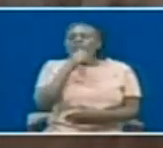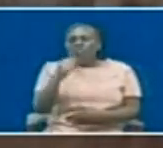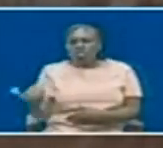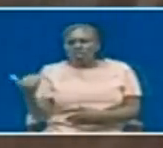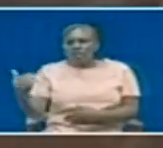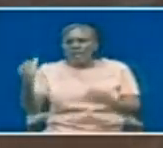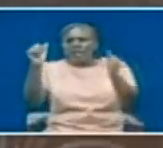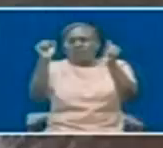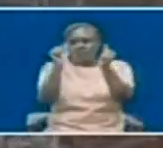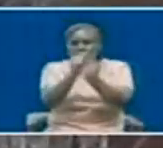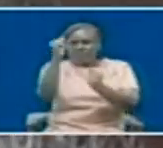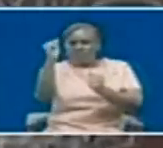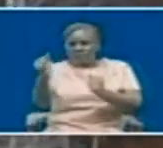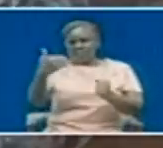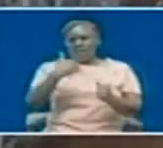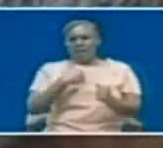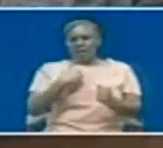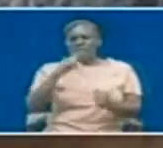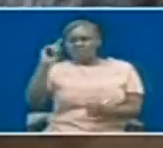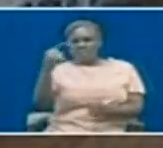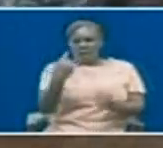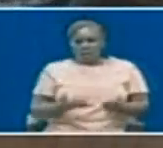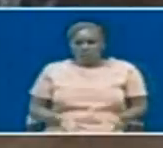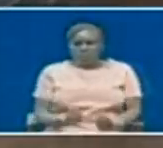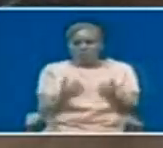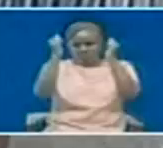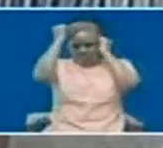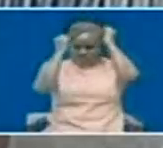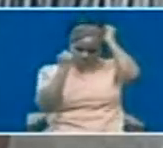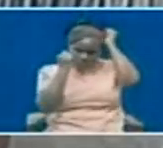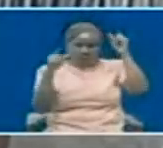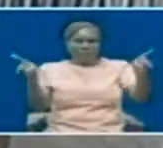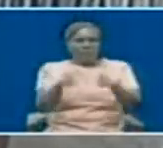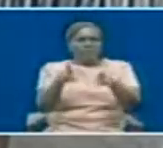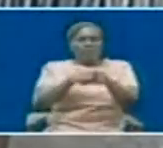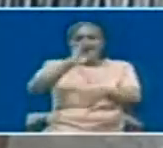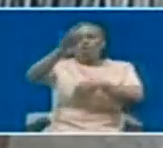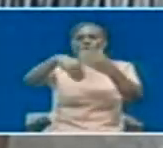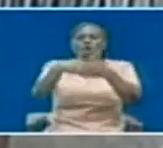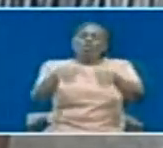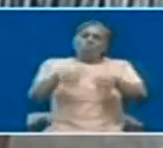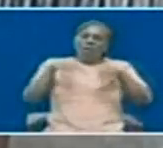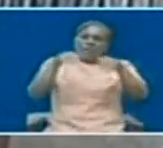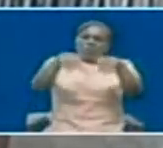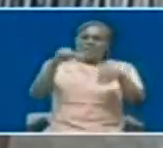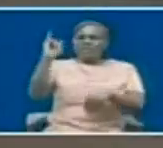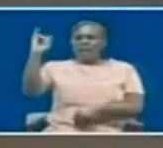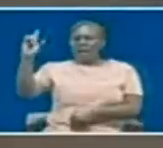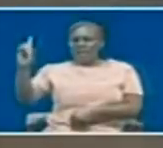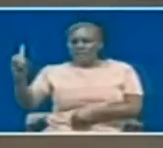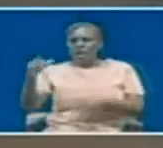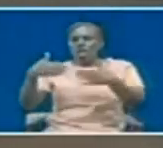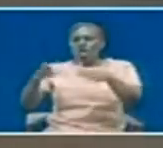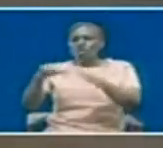watoto 15. Mwanawe wa kwanza ni mwanajeshi na pamoja wanasubiri vitambulisho.